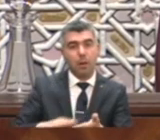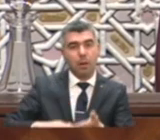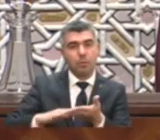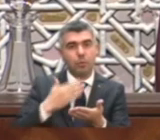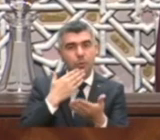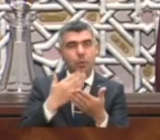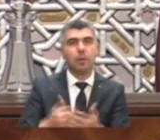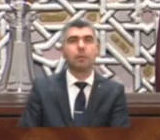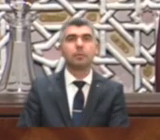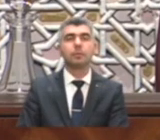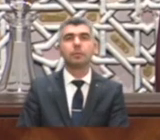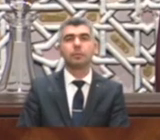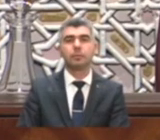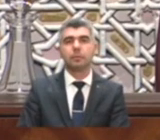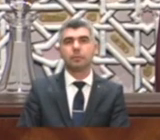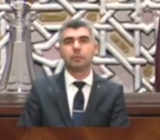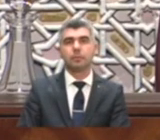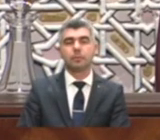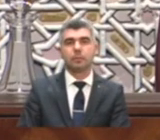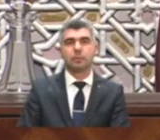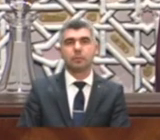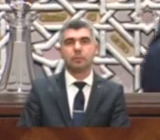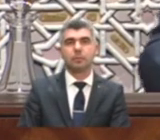لكم. تعقيب اضافي اخر.